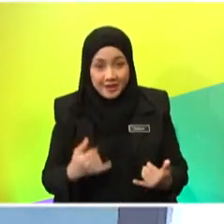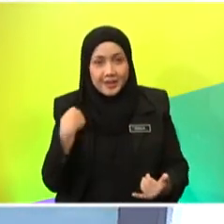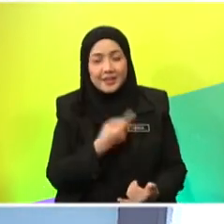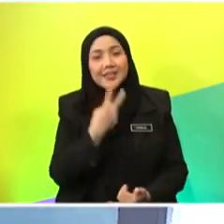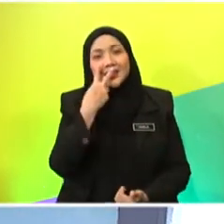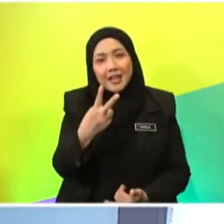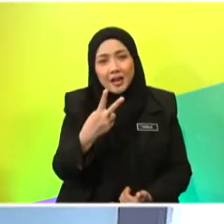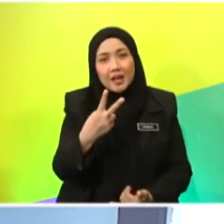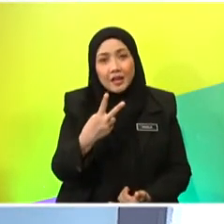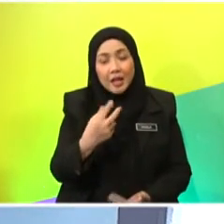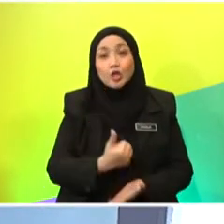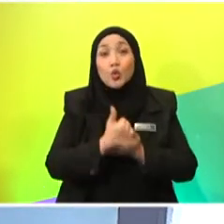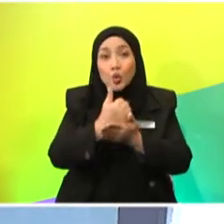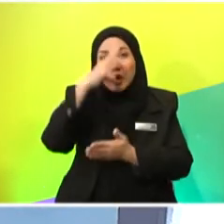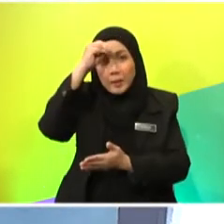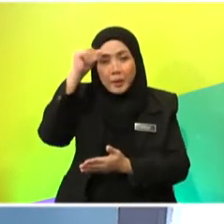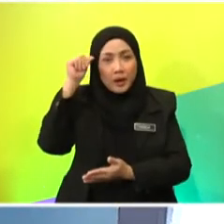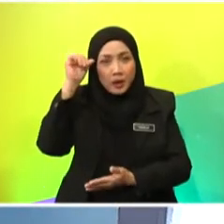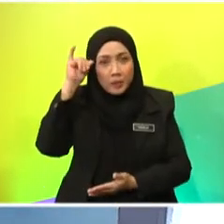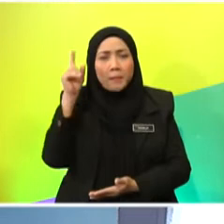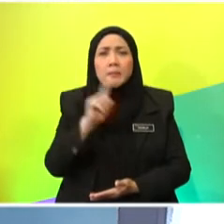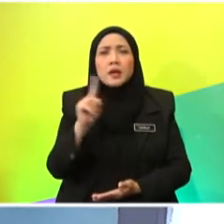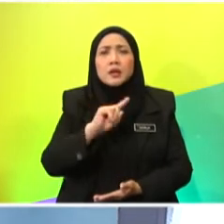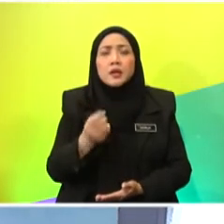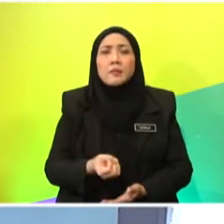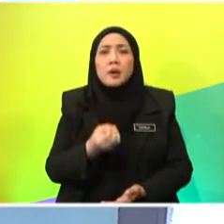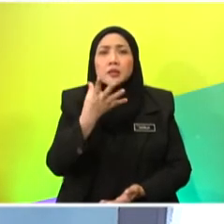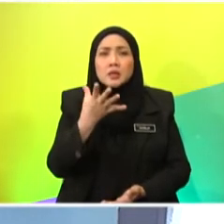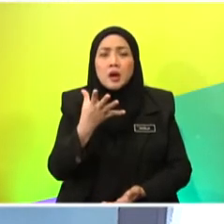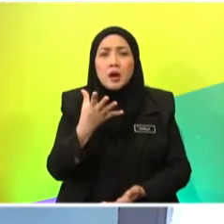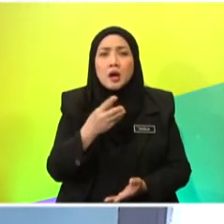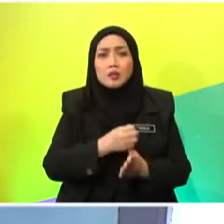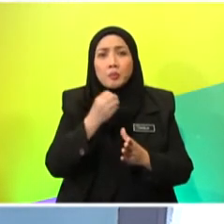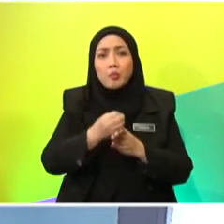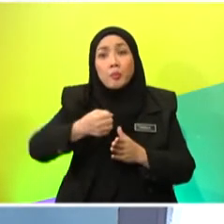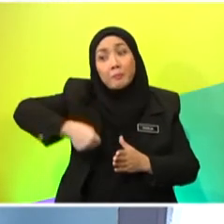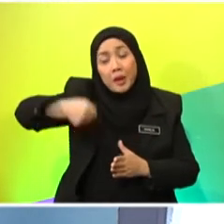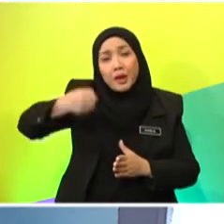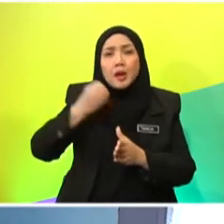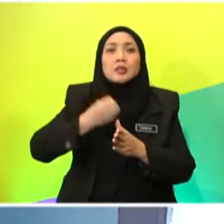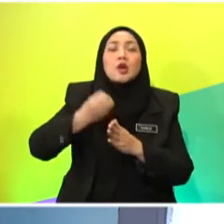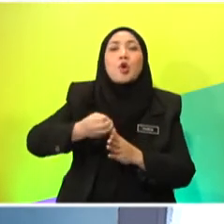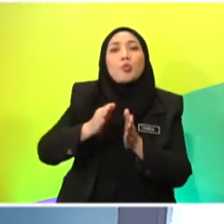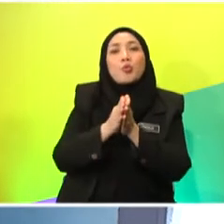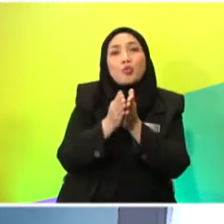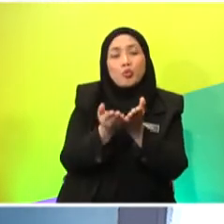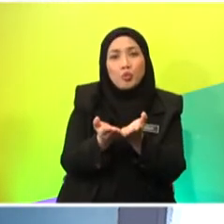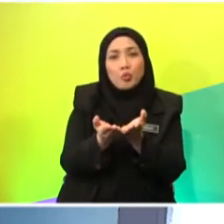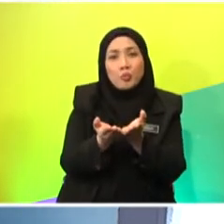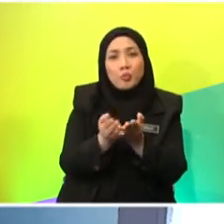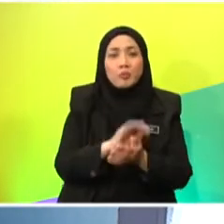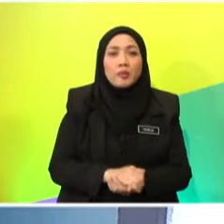kubantu iman kita tengok satu banyak-banyak b atau buku Oke Jadi mudik rumah sana